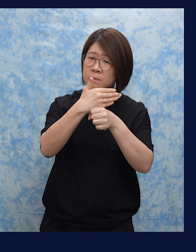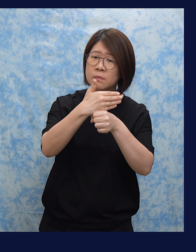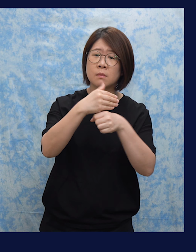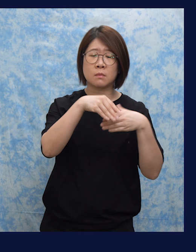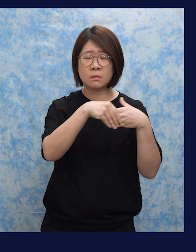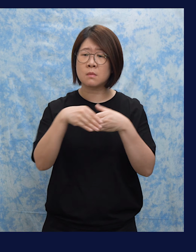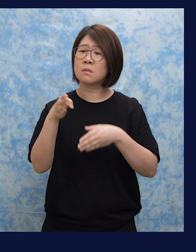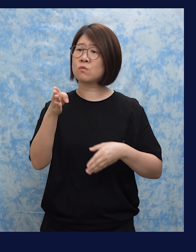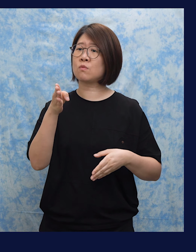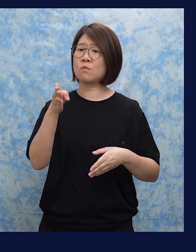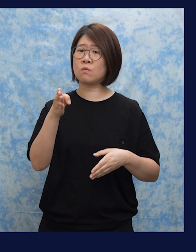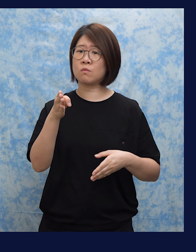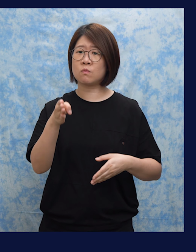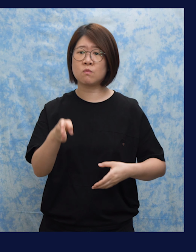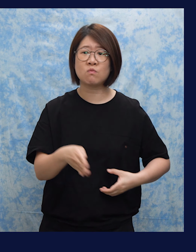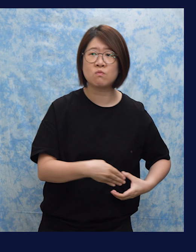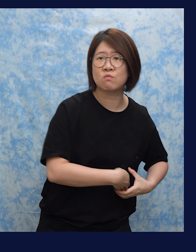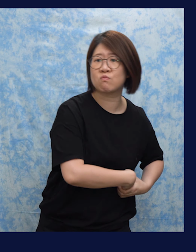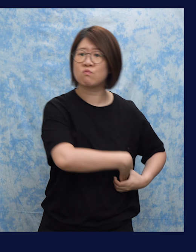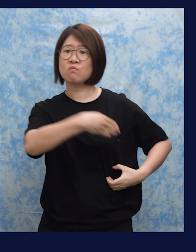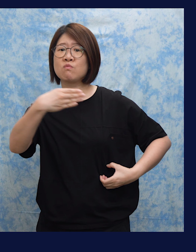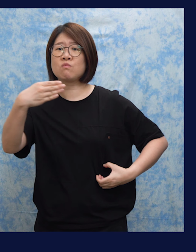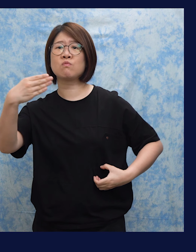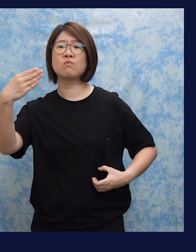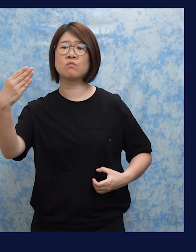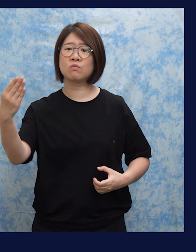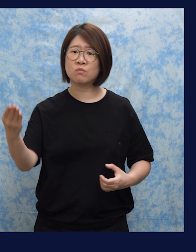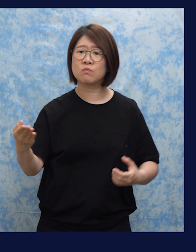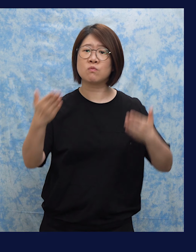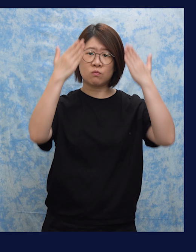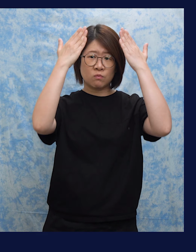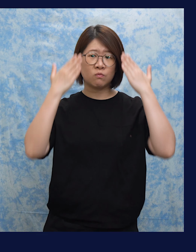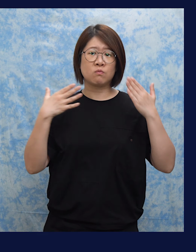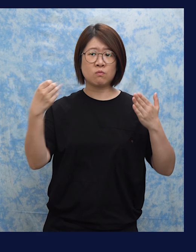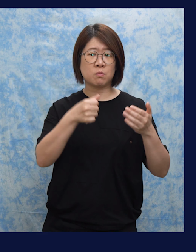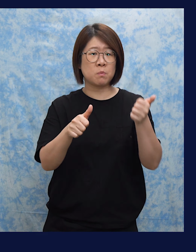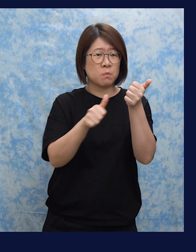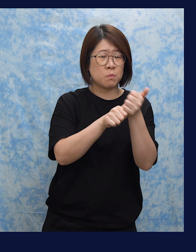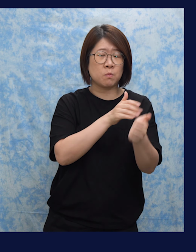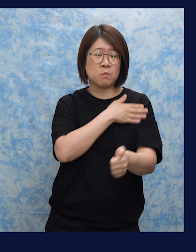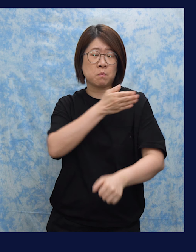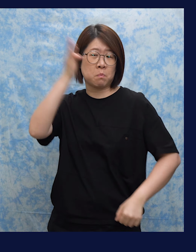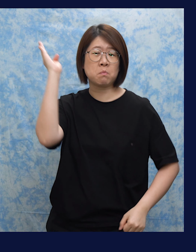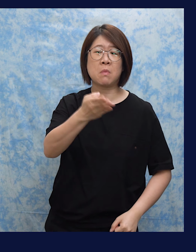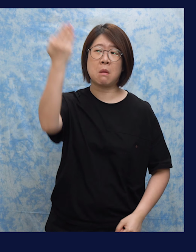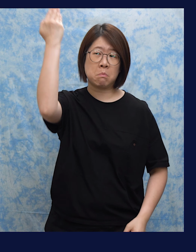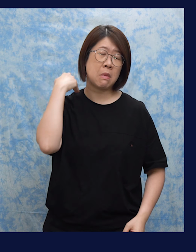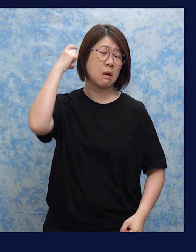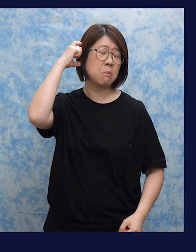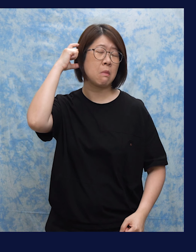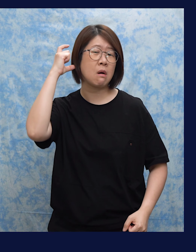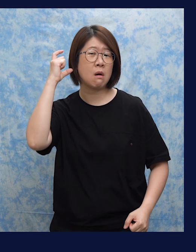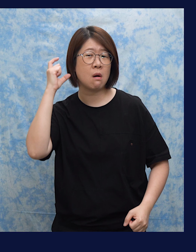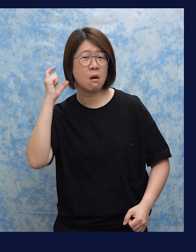hatte Simon Petrus ein Schwert und zog es aus und schlug nach des Hohenpriesters Knecht und hieb